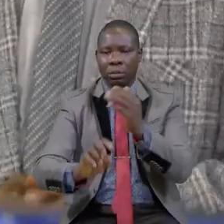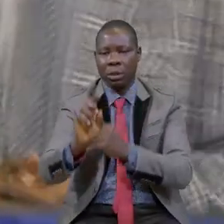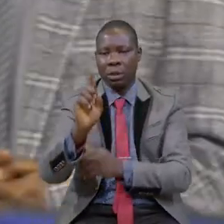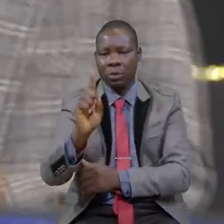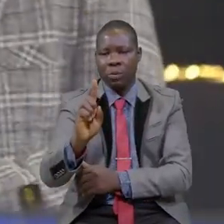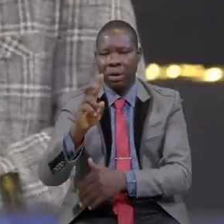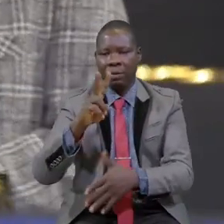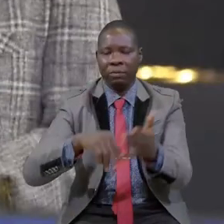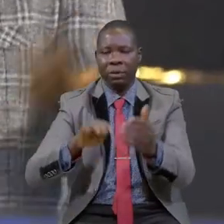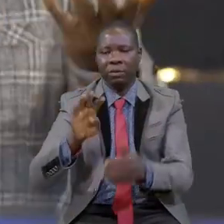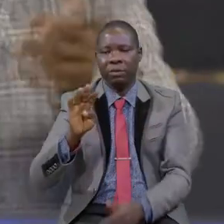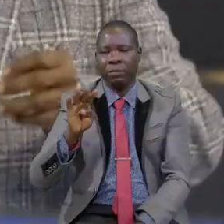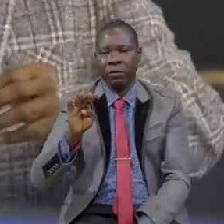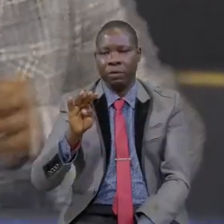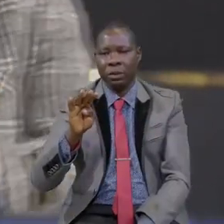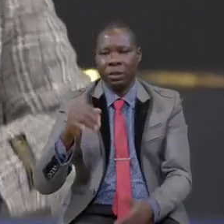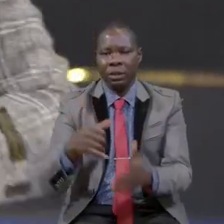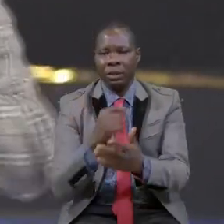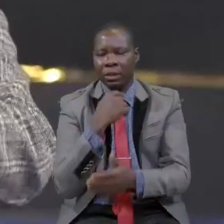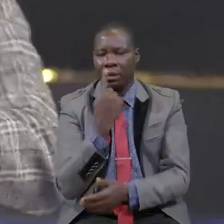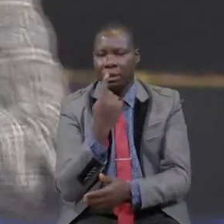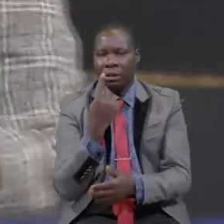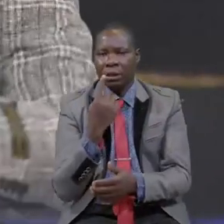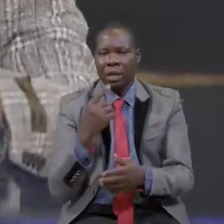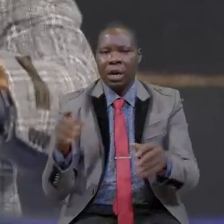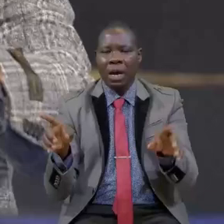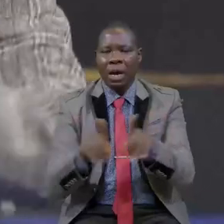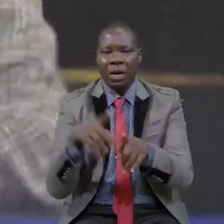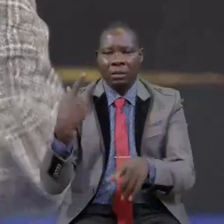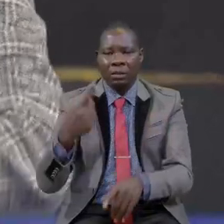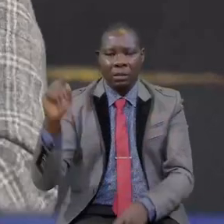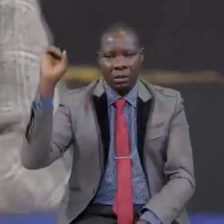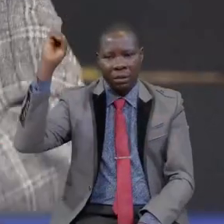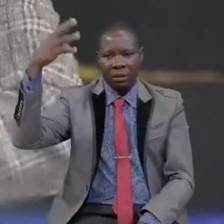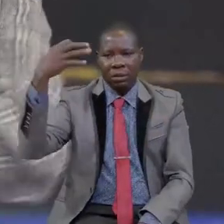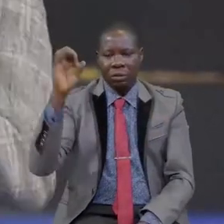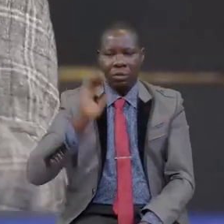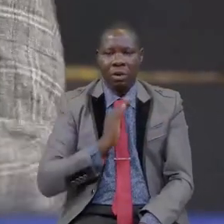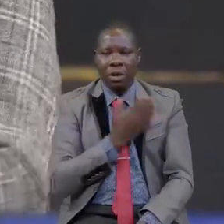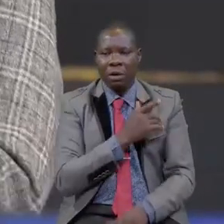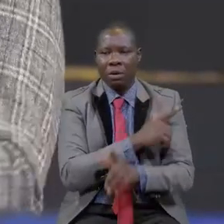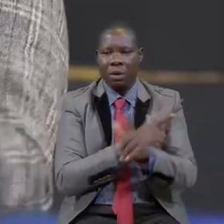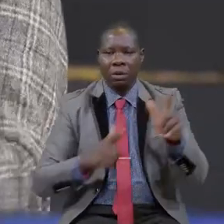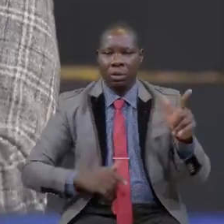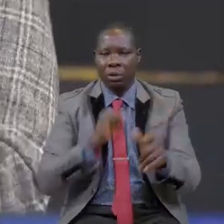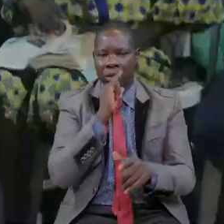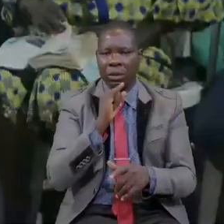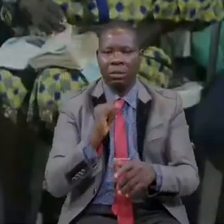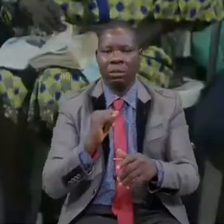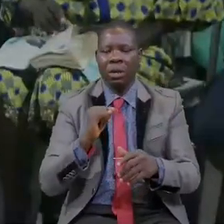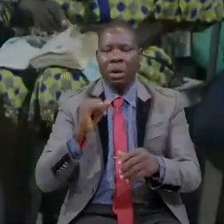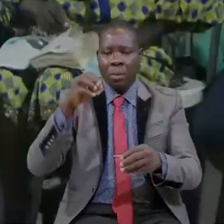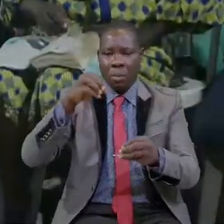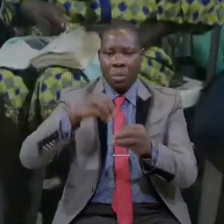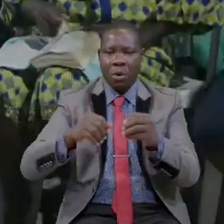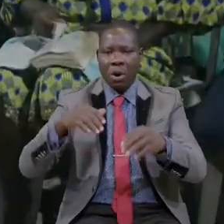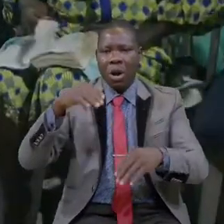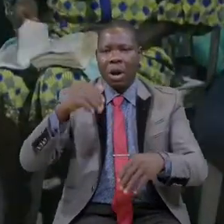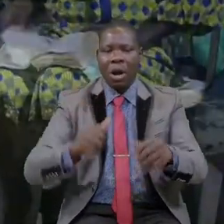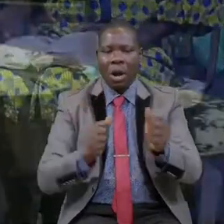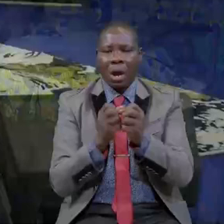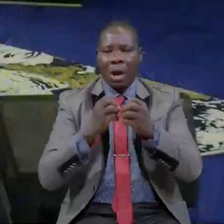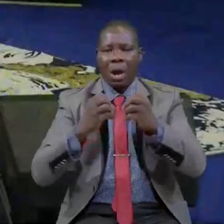Lisons le verset 14. Il dit, « Et la grâce de notre Seigneur a surabondé. »